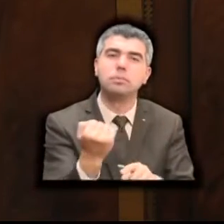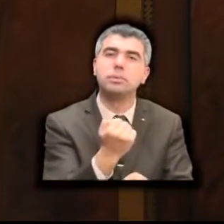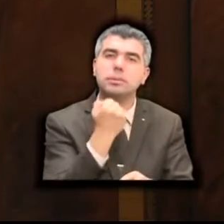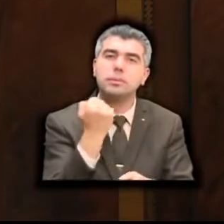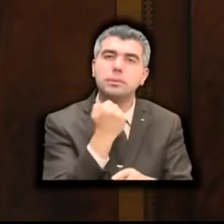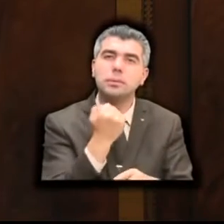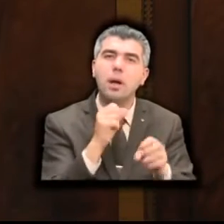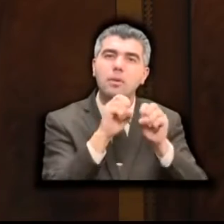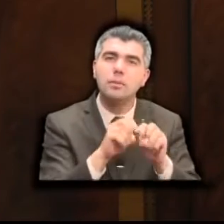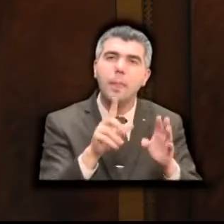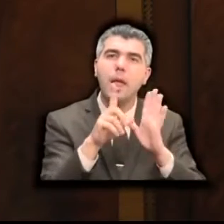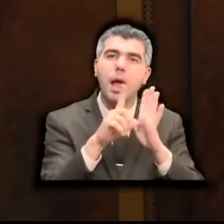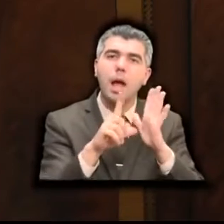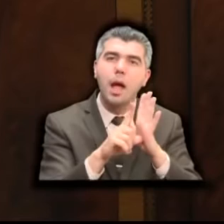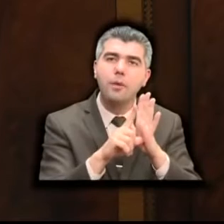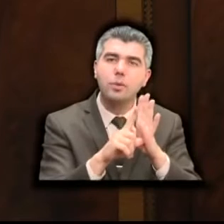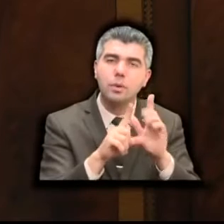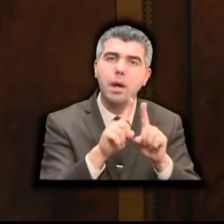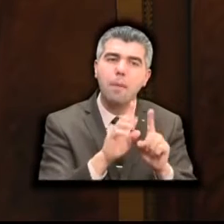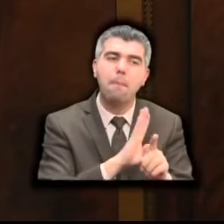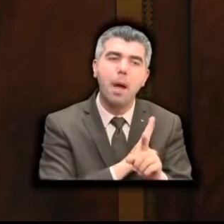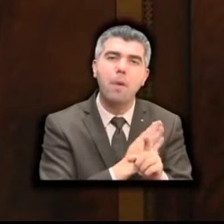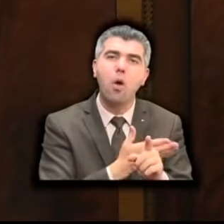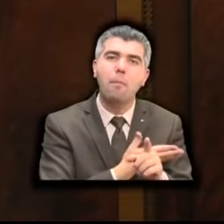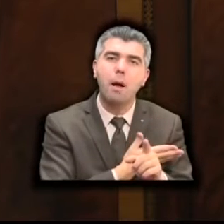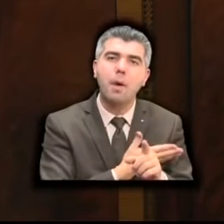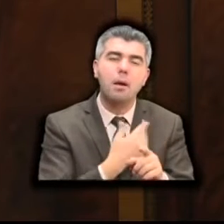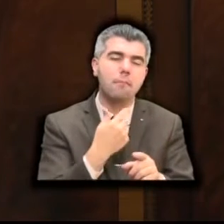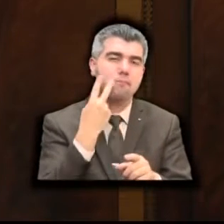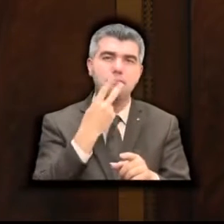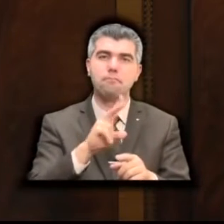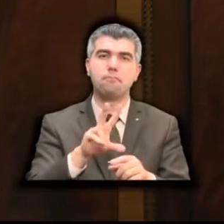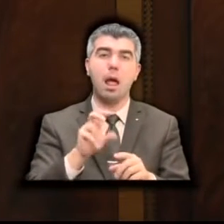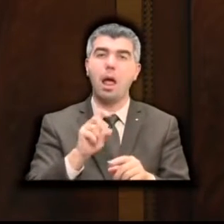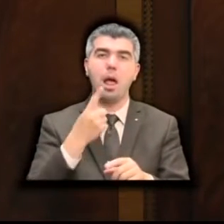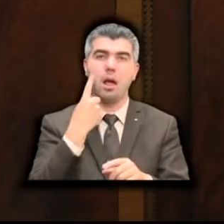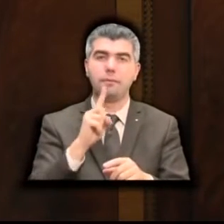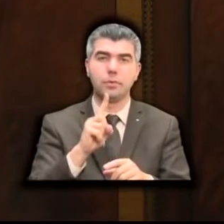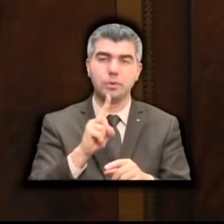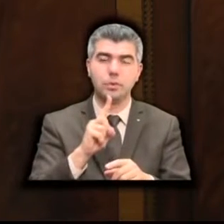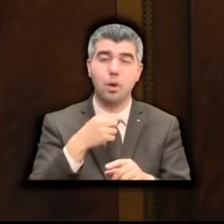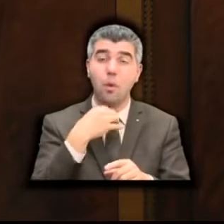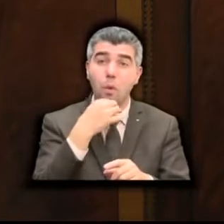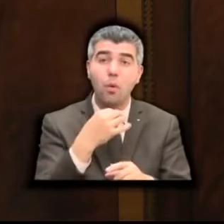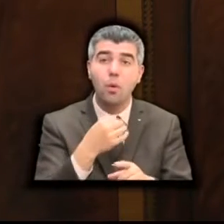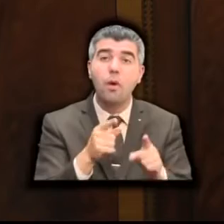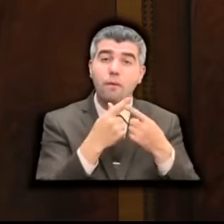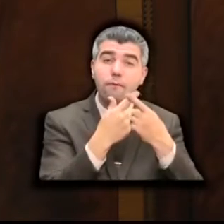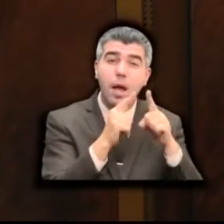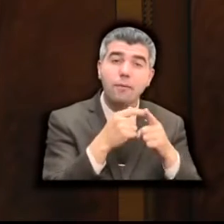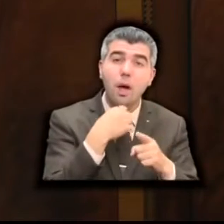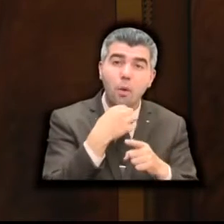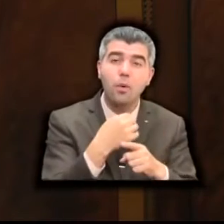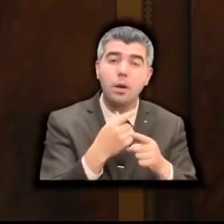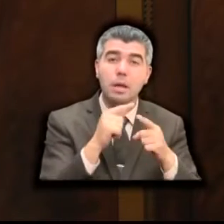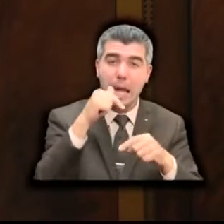الآن صدور قانون التغطية الصحية الخاصة بالوالدين؟ لقد برز سيد رئيس الحكومة توجه حكومتكم الاجتماعي بجلاء